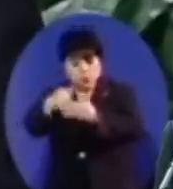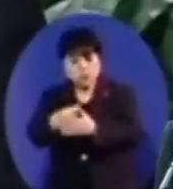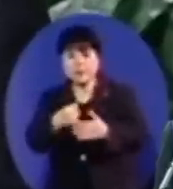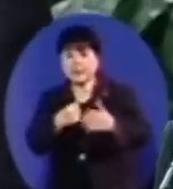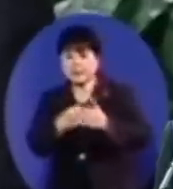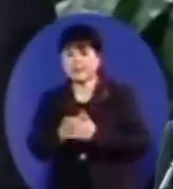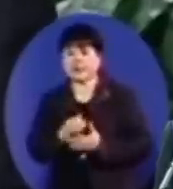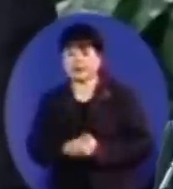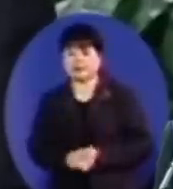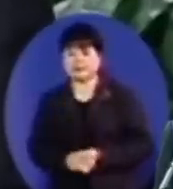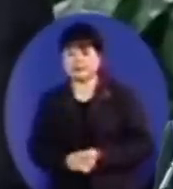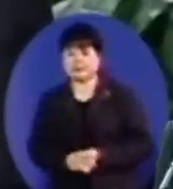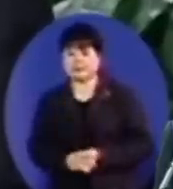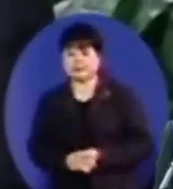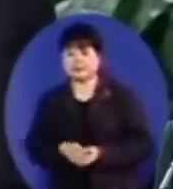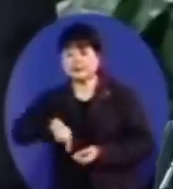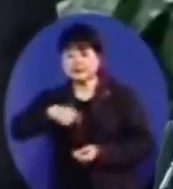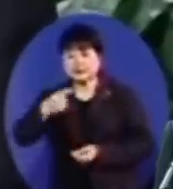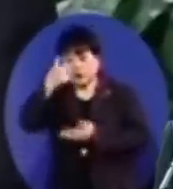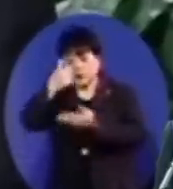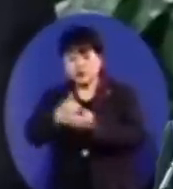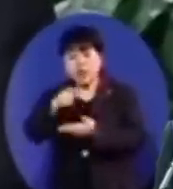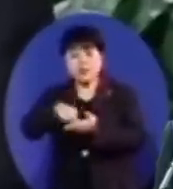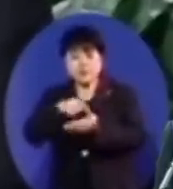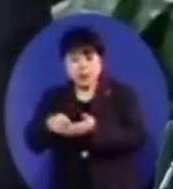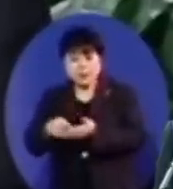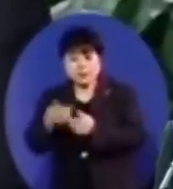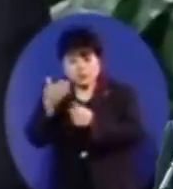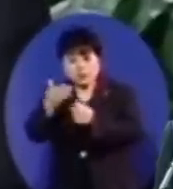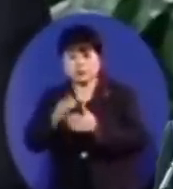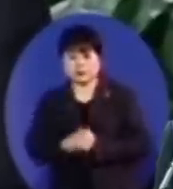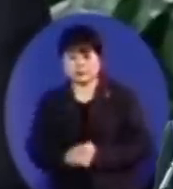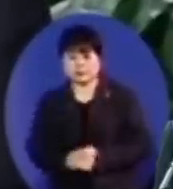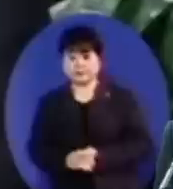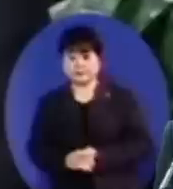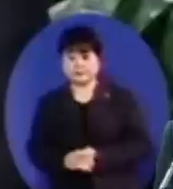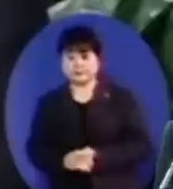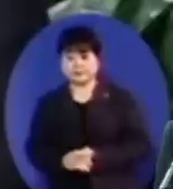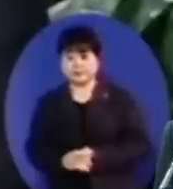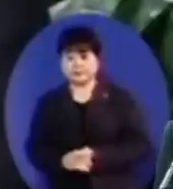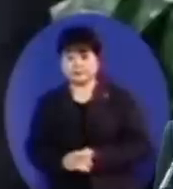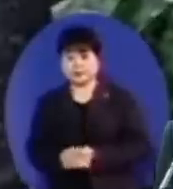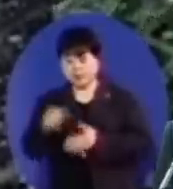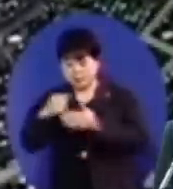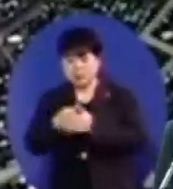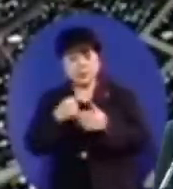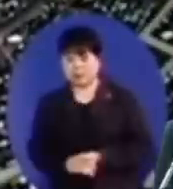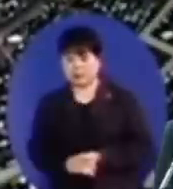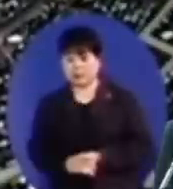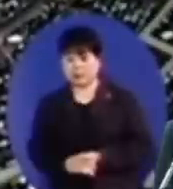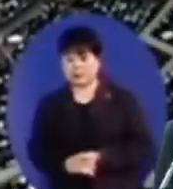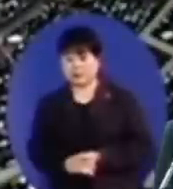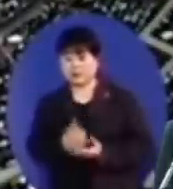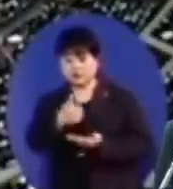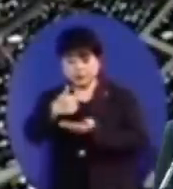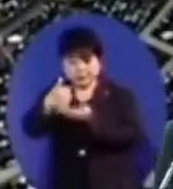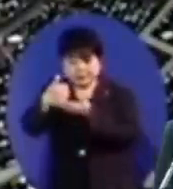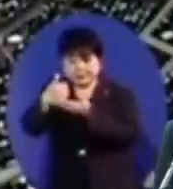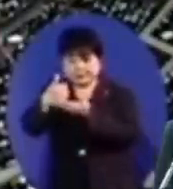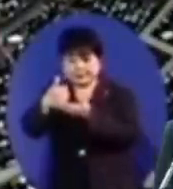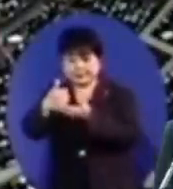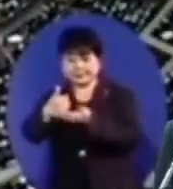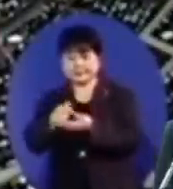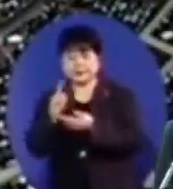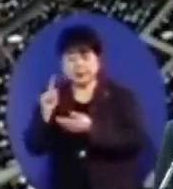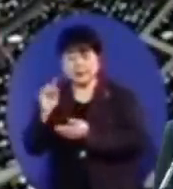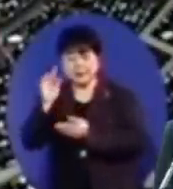것입니다. 스스로 죄의 빚을 갚으려고 작정했기 때문인 것입니다. 주님은 그